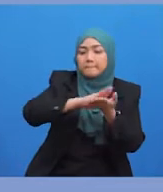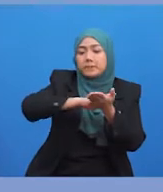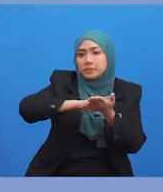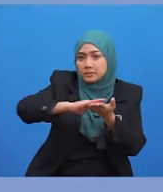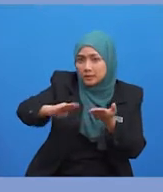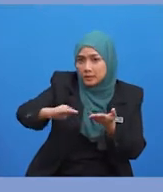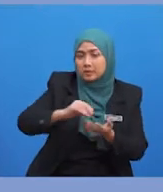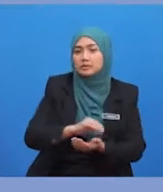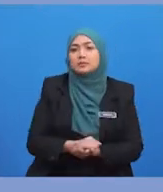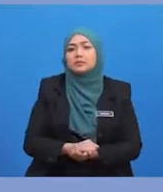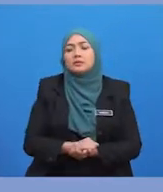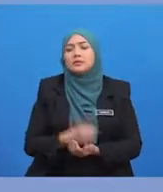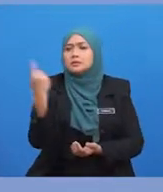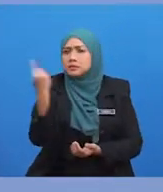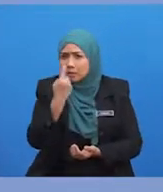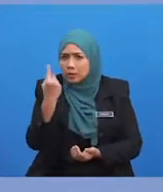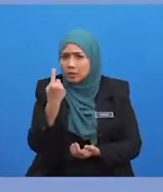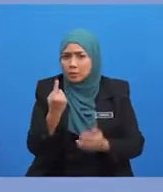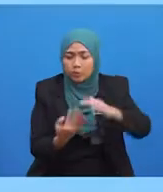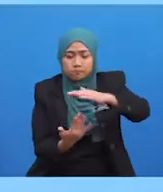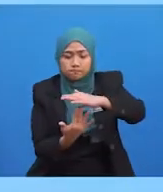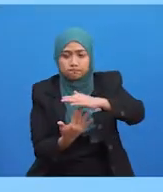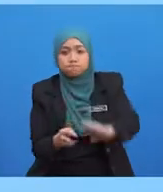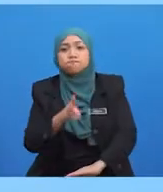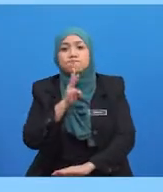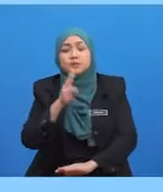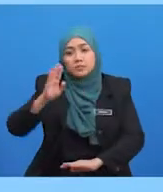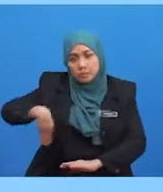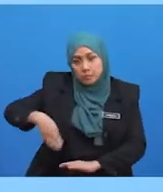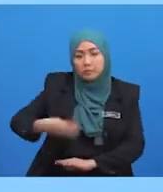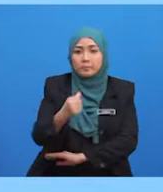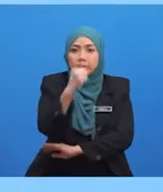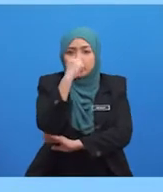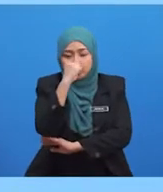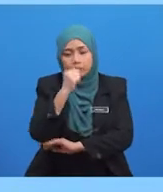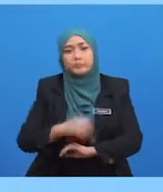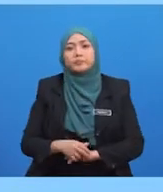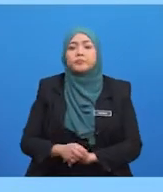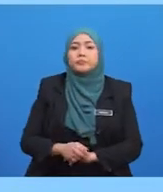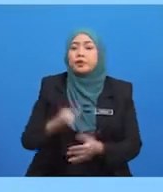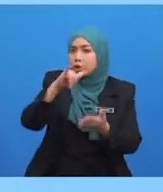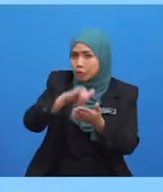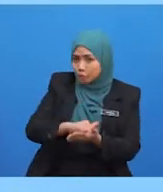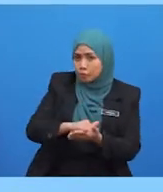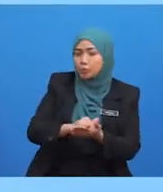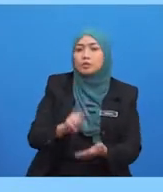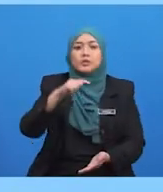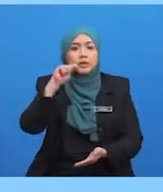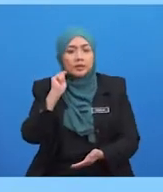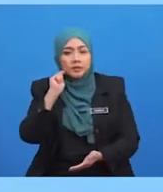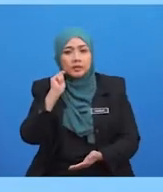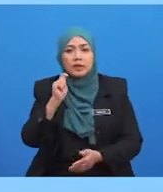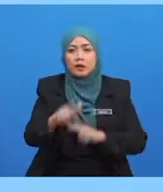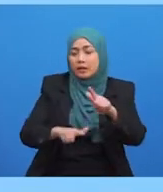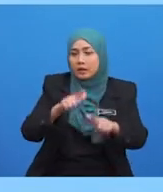Sentiasalah memasak air sebelum diminum. Itulah tadi murid-murid antara langkah pencegahan yang perlu